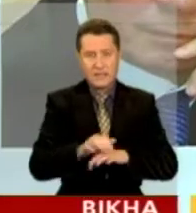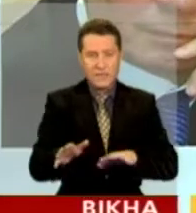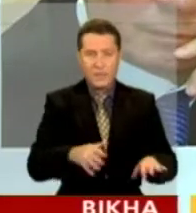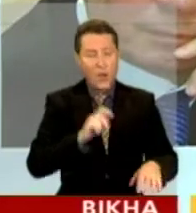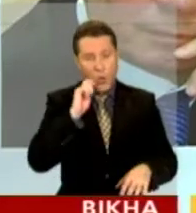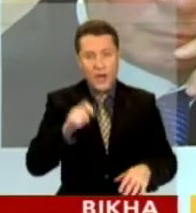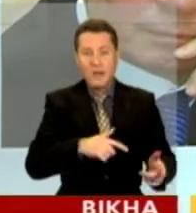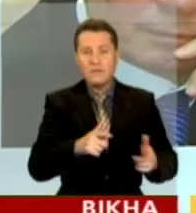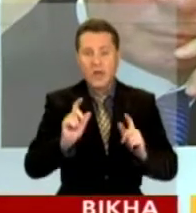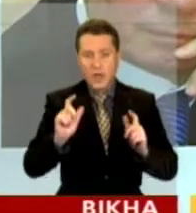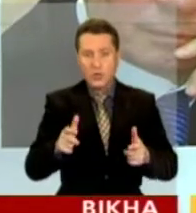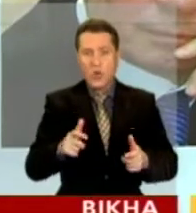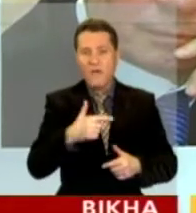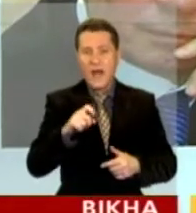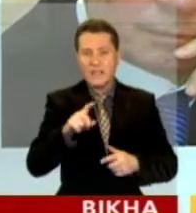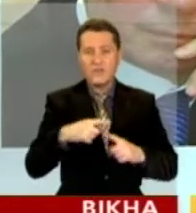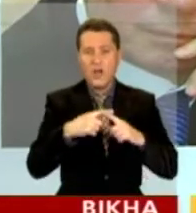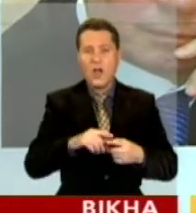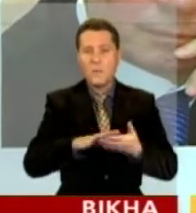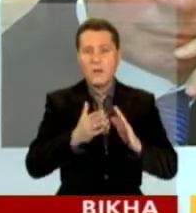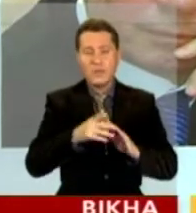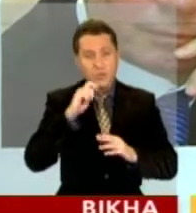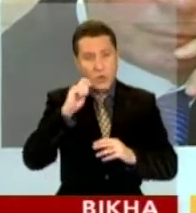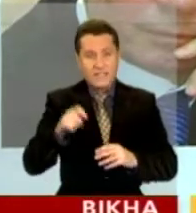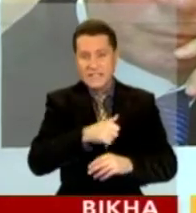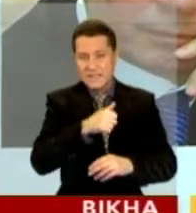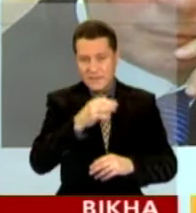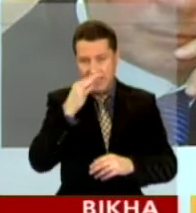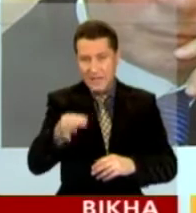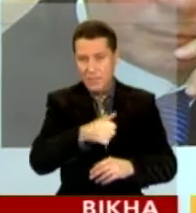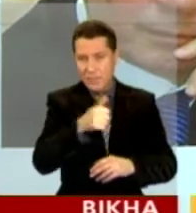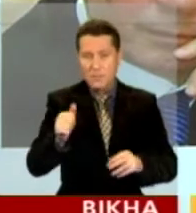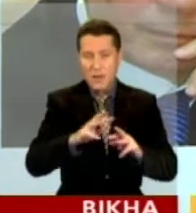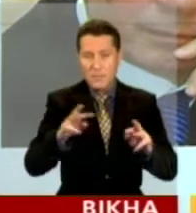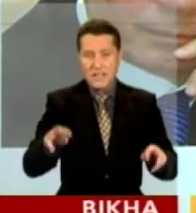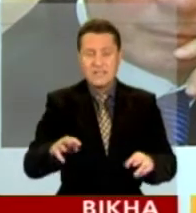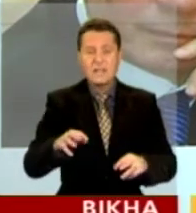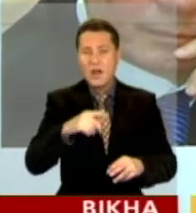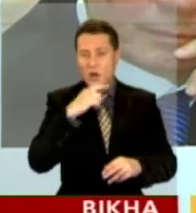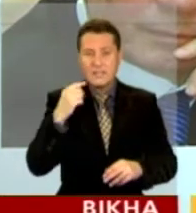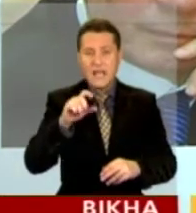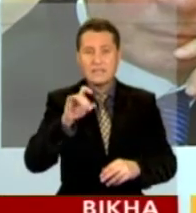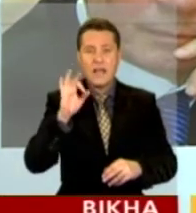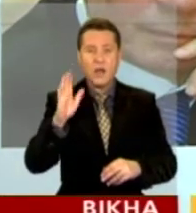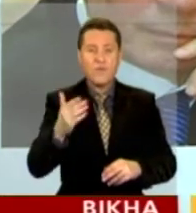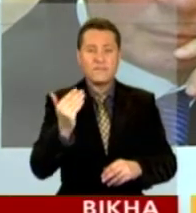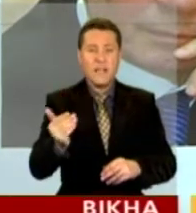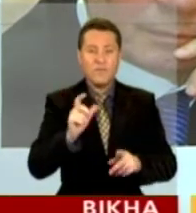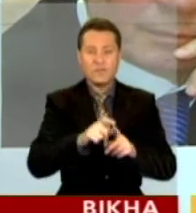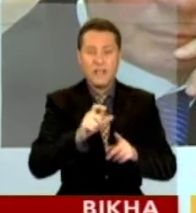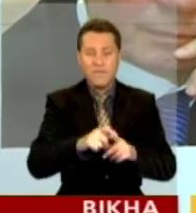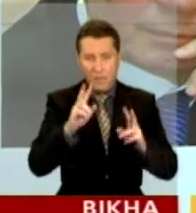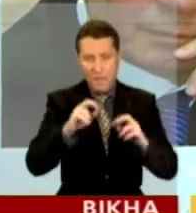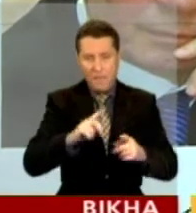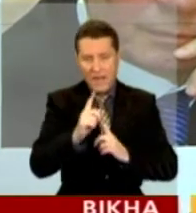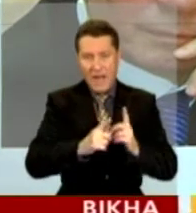Україна готова до газового компромісу з Росією. Про це заявив прем'єр-міністр України Микола Азаров. За його словами, перегляд газових